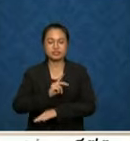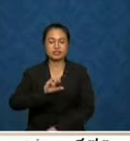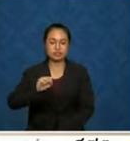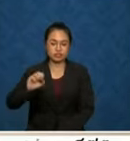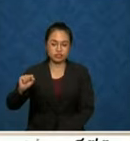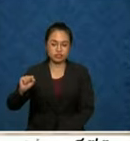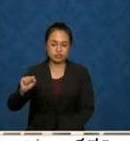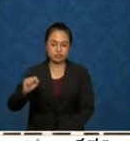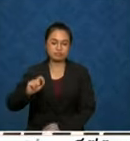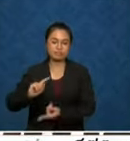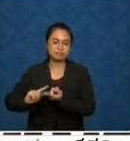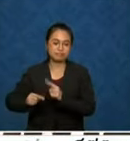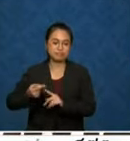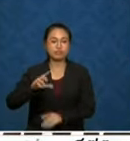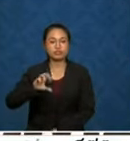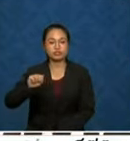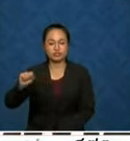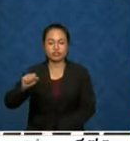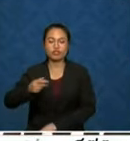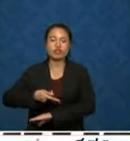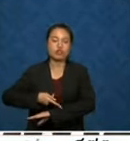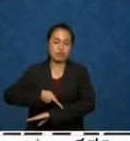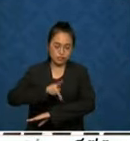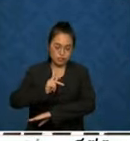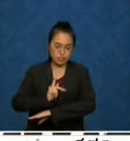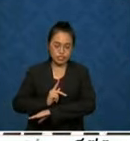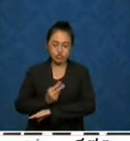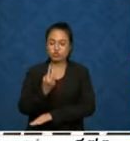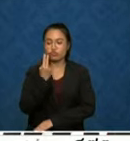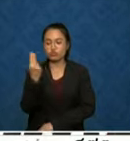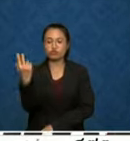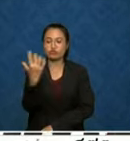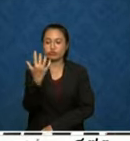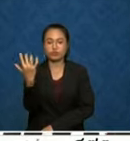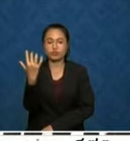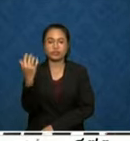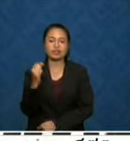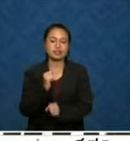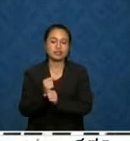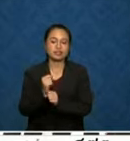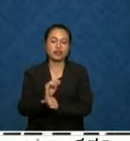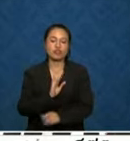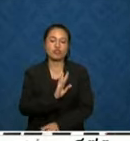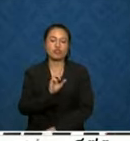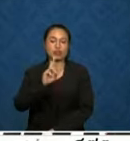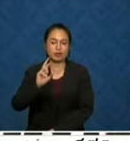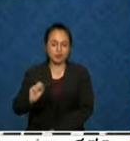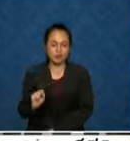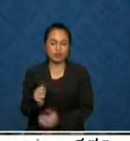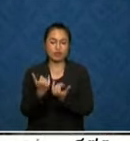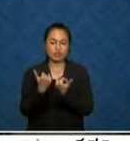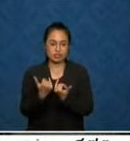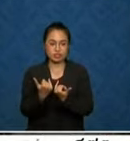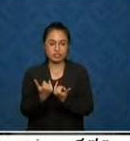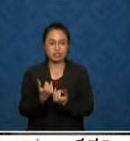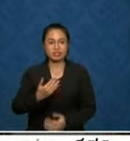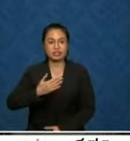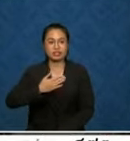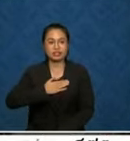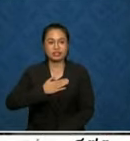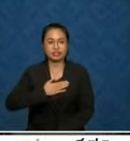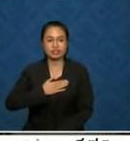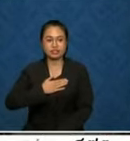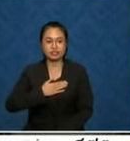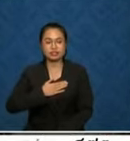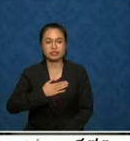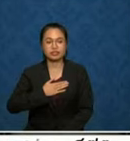าผู้แทนราษฎรและประชาชนผู้ทรงอำนาจสูงสุดที่กำลังรับชมการทำงานของสภาผู้แทนราษฎรอยู่ในขณะนี้ดิฉันพิมพ์การกิรติวิ